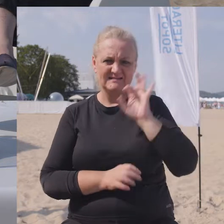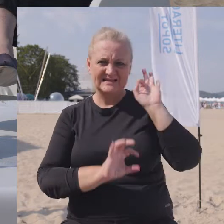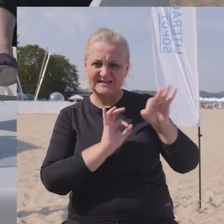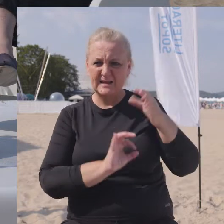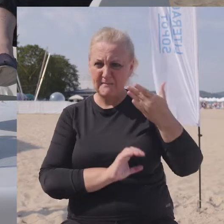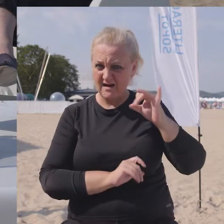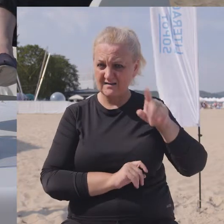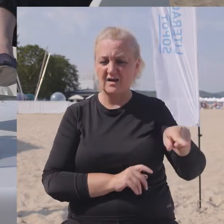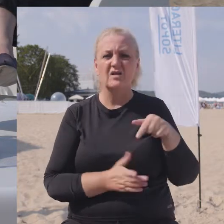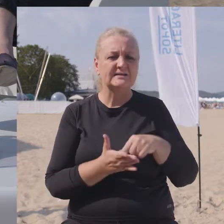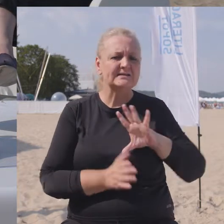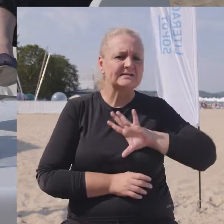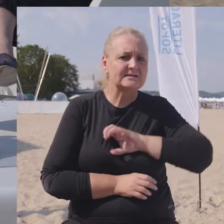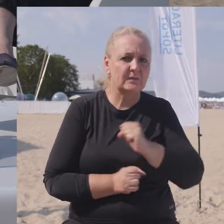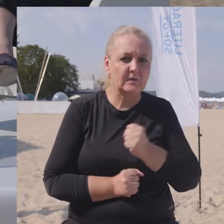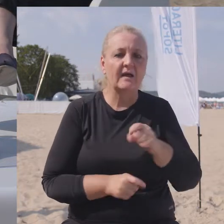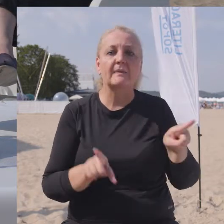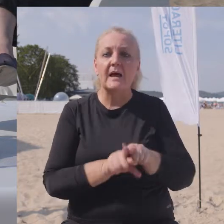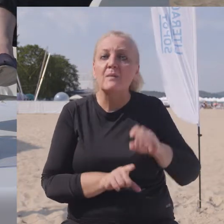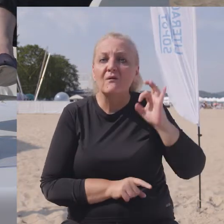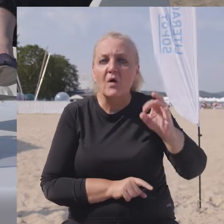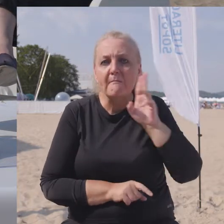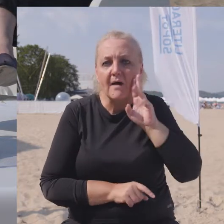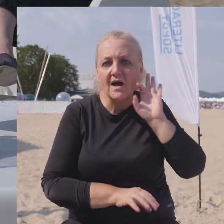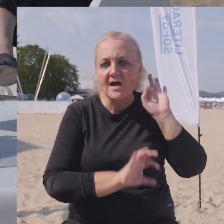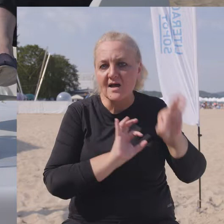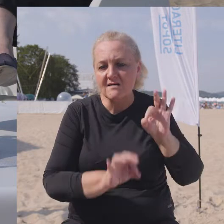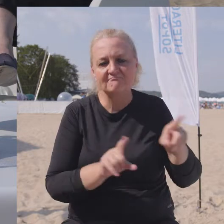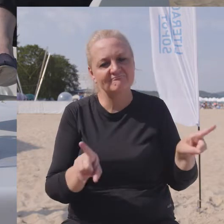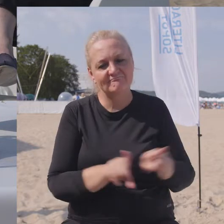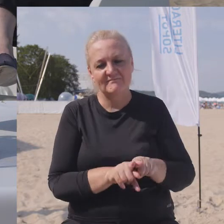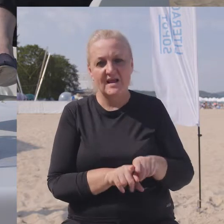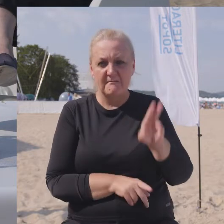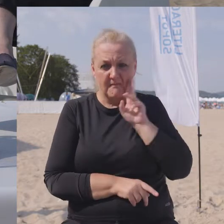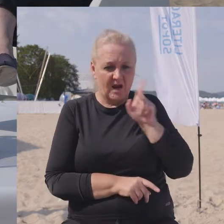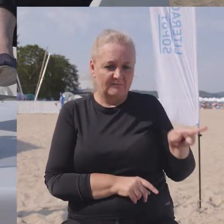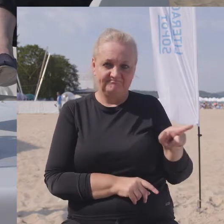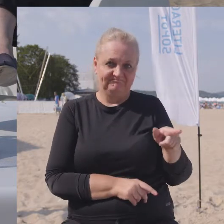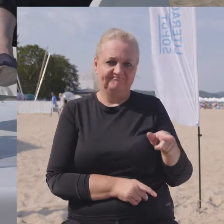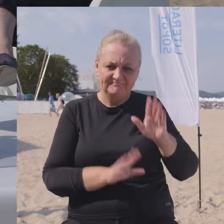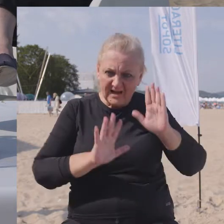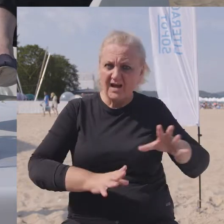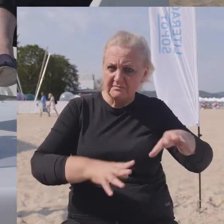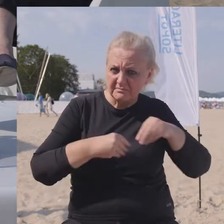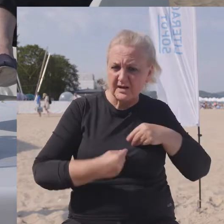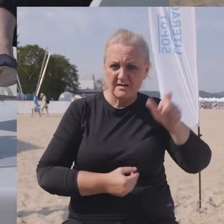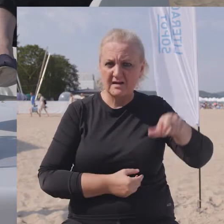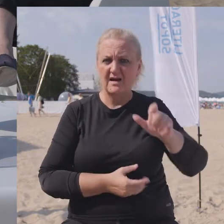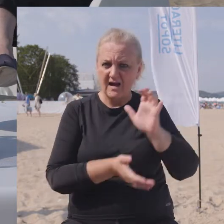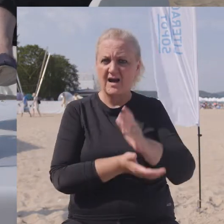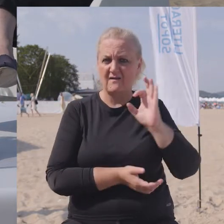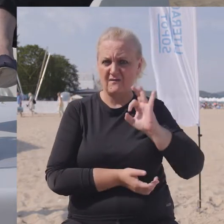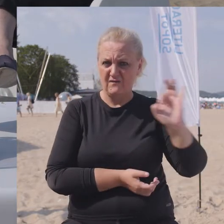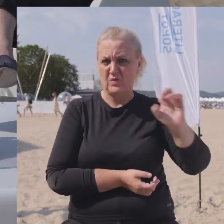bo doświadcza jej również ze strony własnej matki, która absolutnie nie jest w stanie pogodzić się z tym, kim Magda